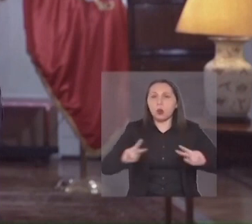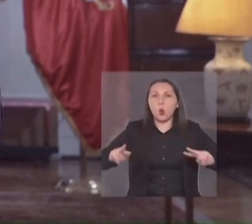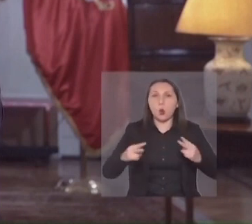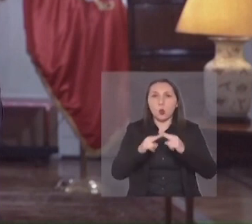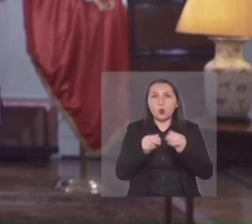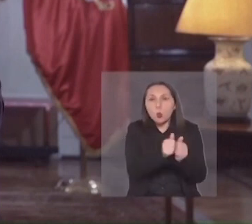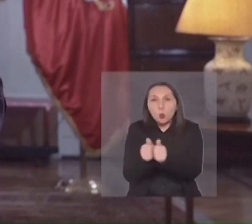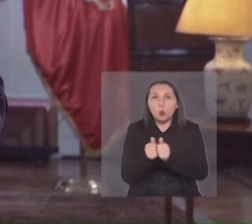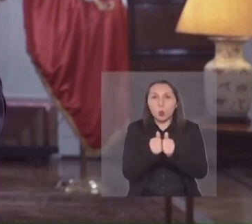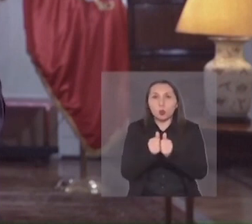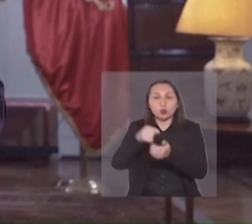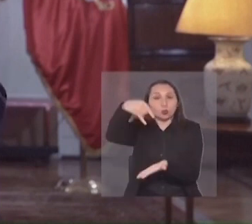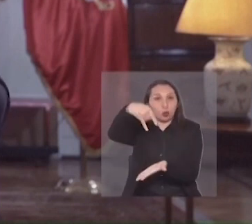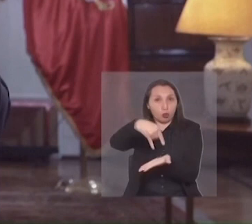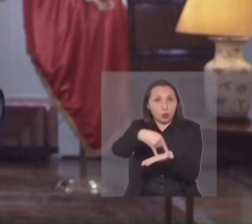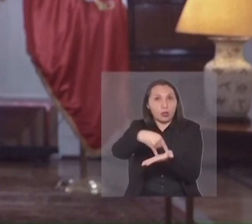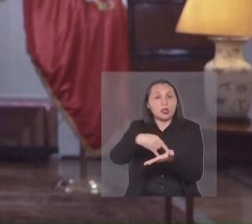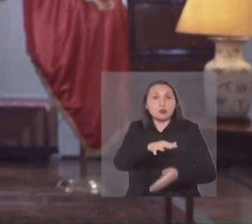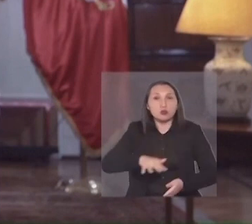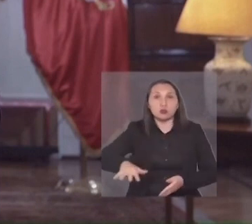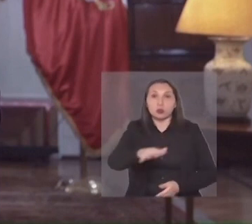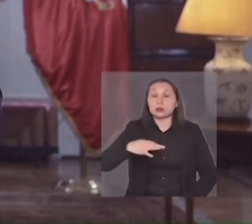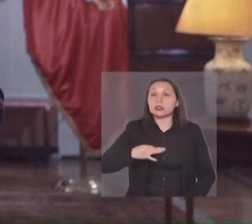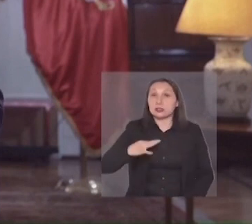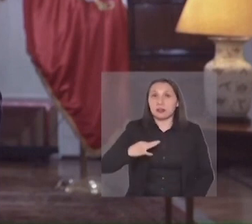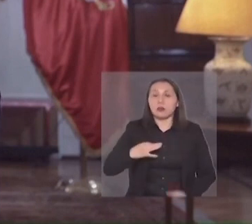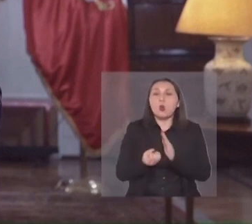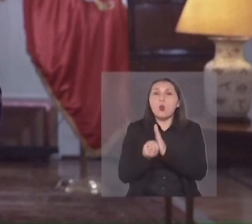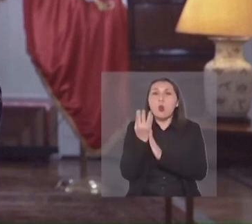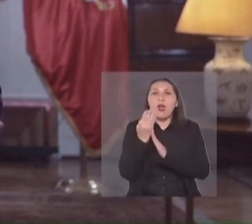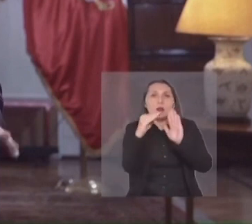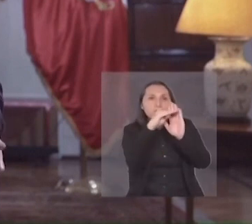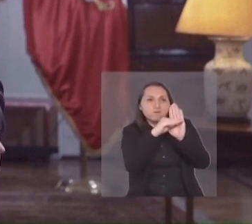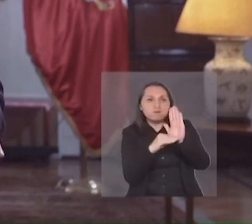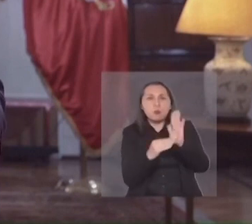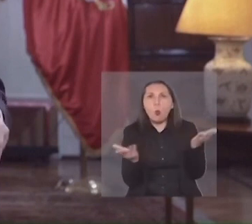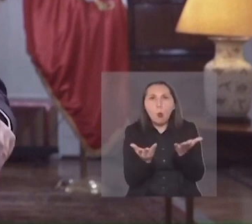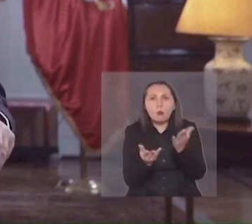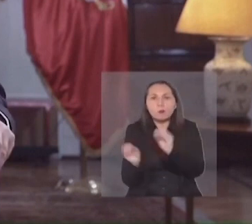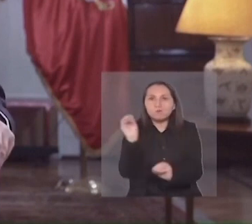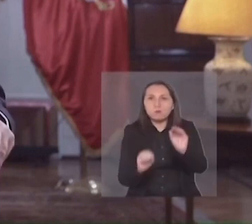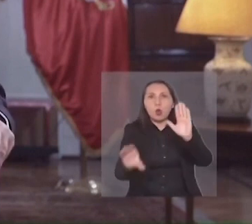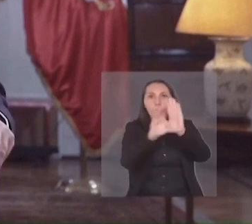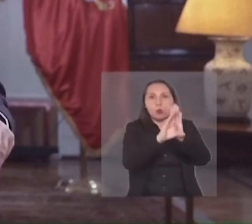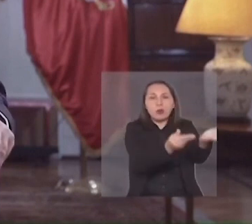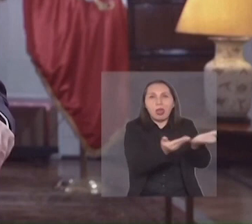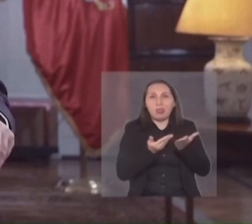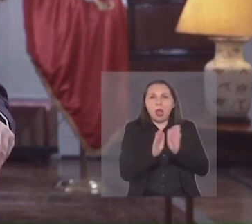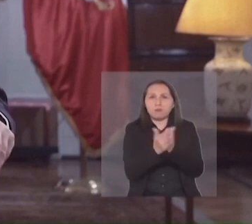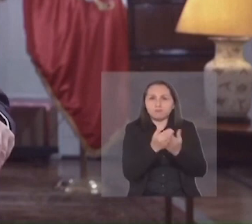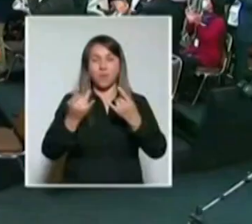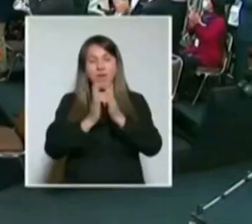را برای غلبه بر شکستگی‌ها و دردهای خود انتخاب می‌کنه. ما باید عمیقاً به این موضوع افتخار